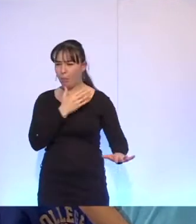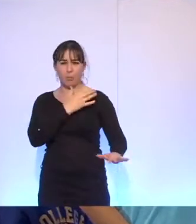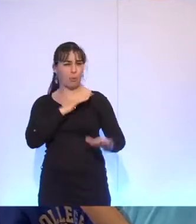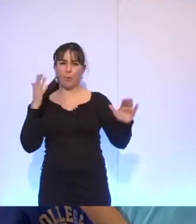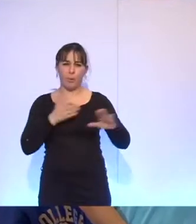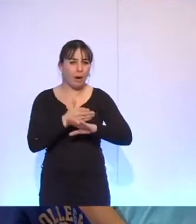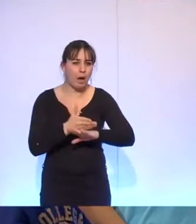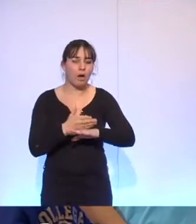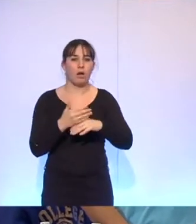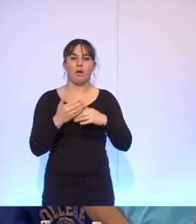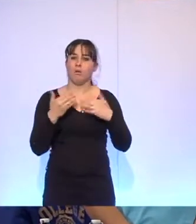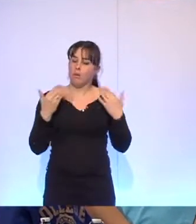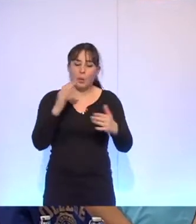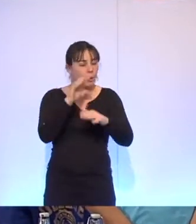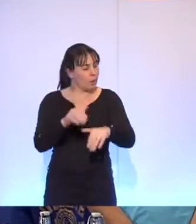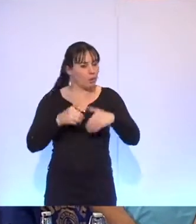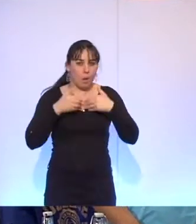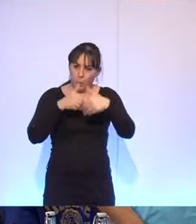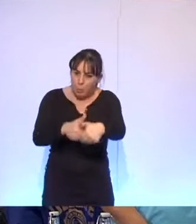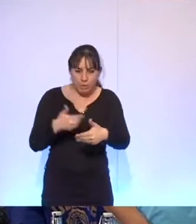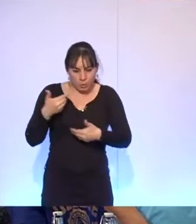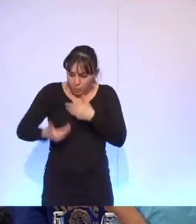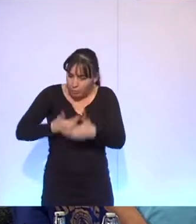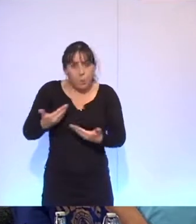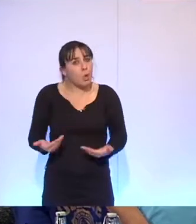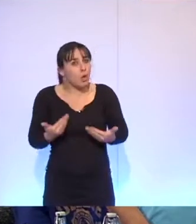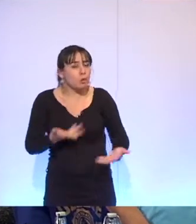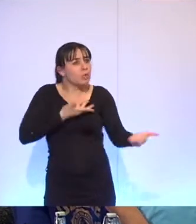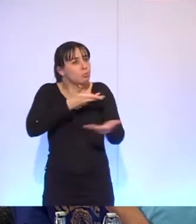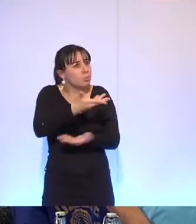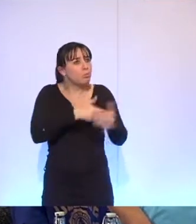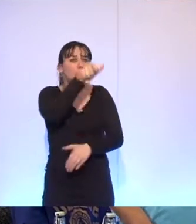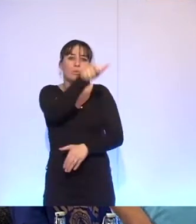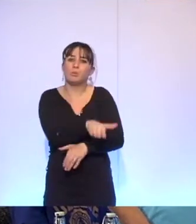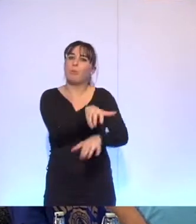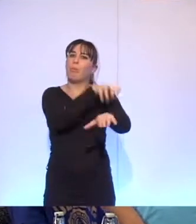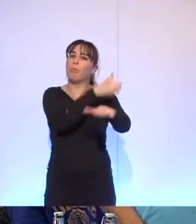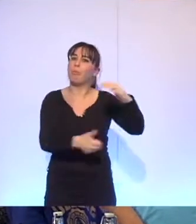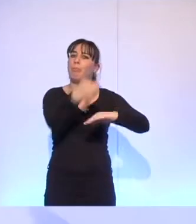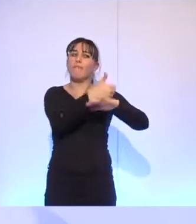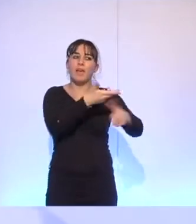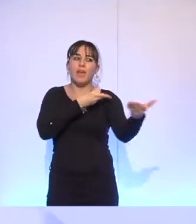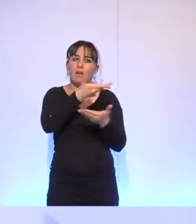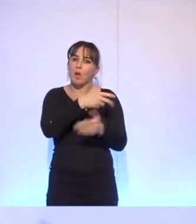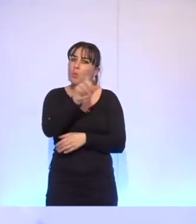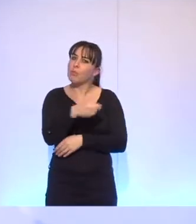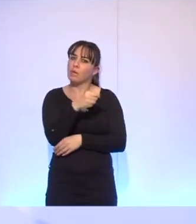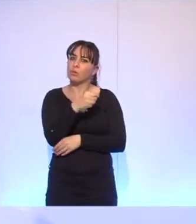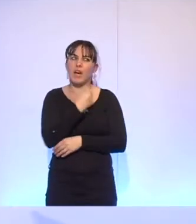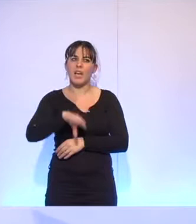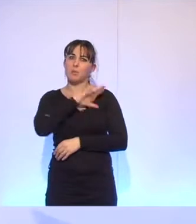Et donc nous avons continué aujourd'hui à discuter avec le préfet pour voir comment, même si c'est de la responsabilité de